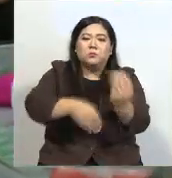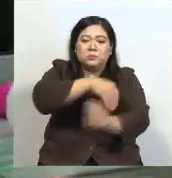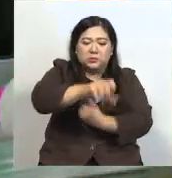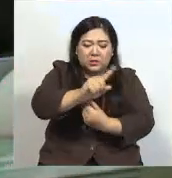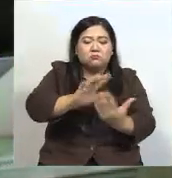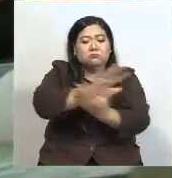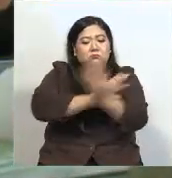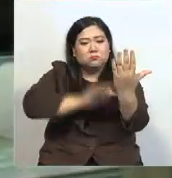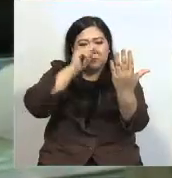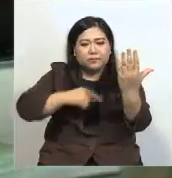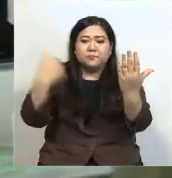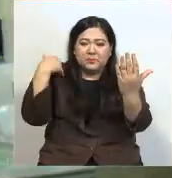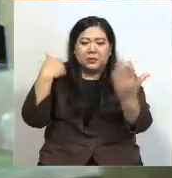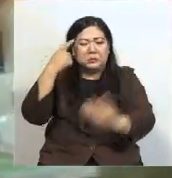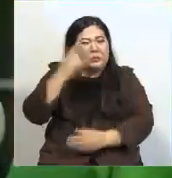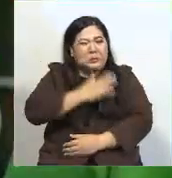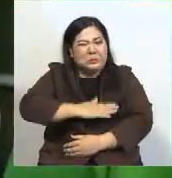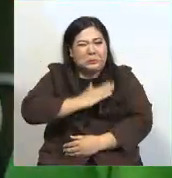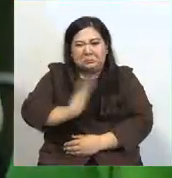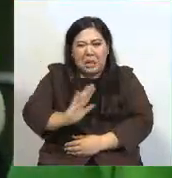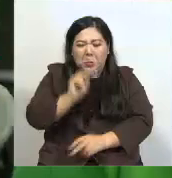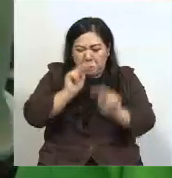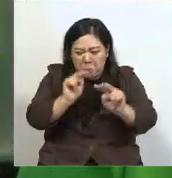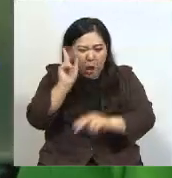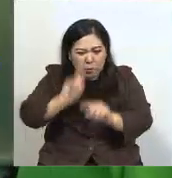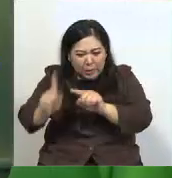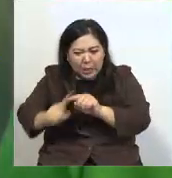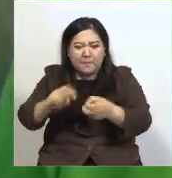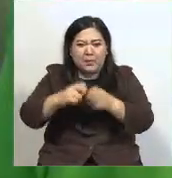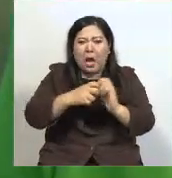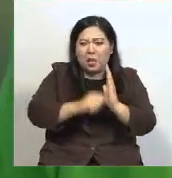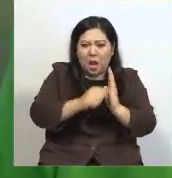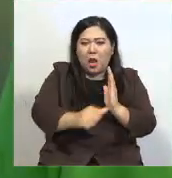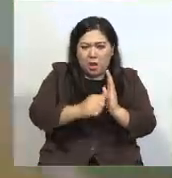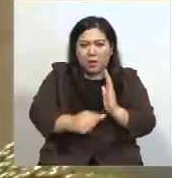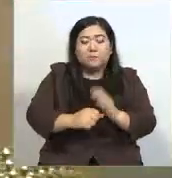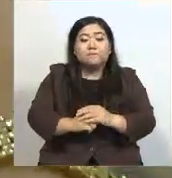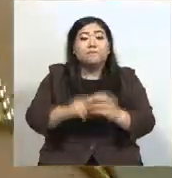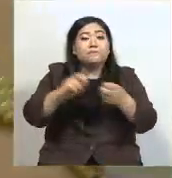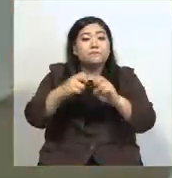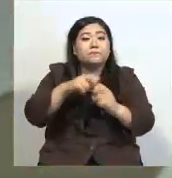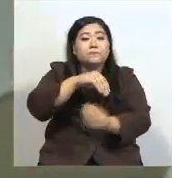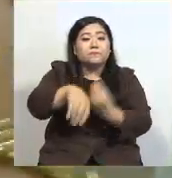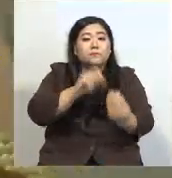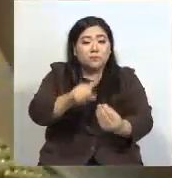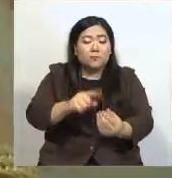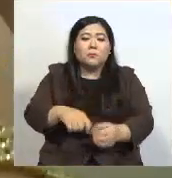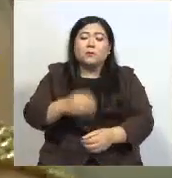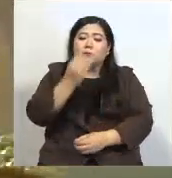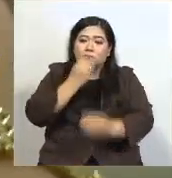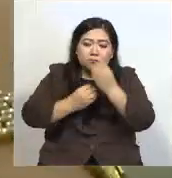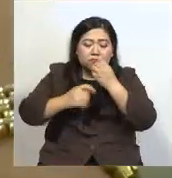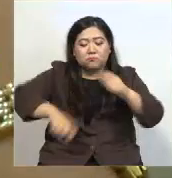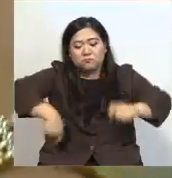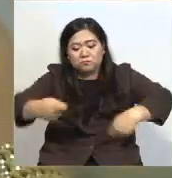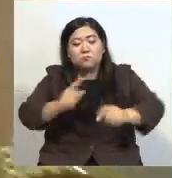ไม่ได้นิ่งนอนใจนะคะได้มีการติดตามและเร่งแก้ปัญหานี้อย่างต่อเนื่องรวมถึงปัญหาเศรษฐกิจและปัญหาปากท้องของประชาช